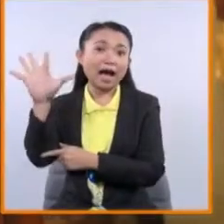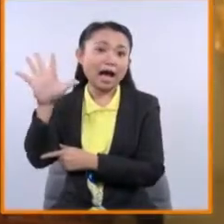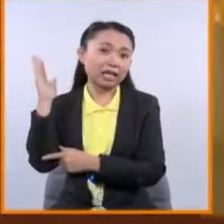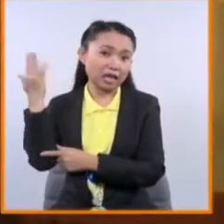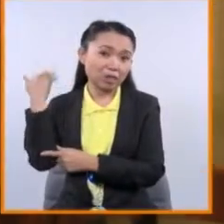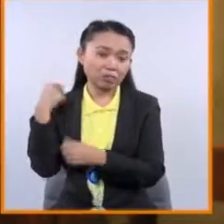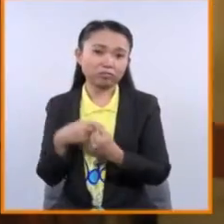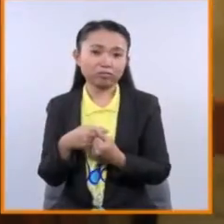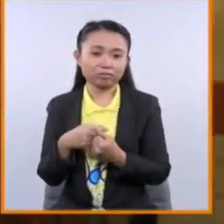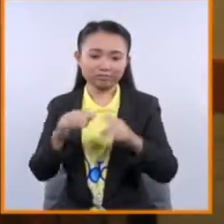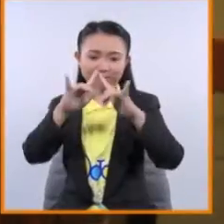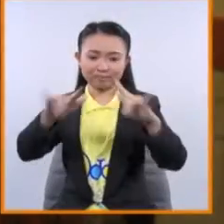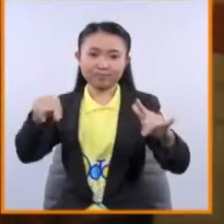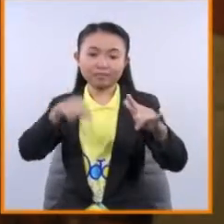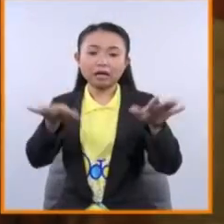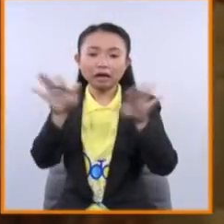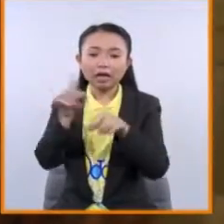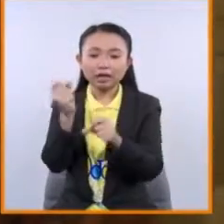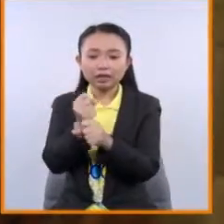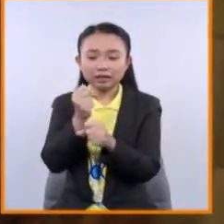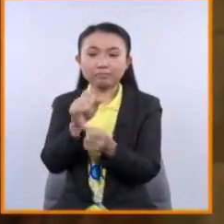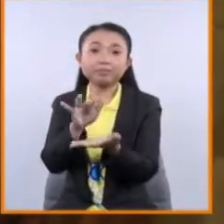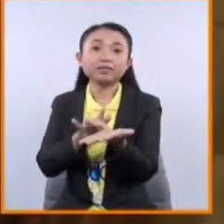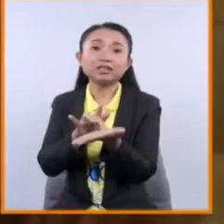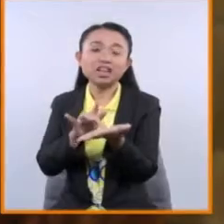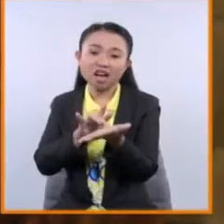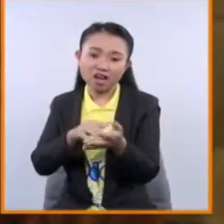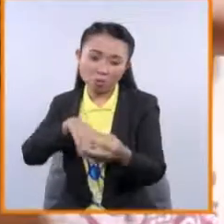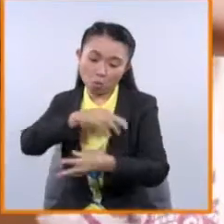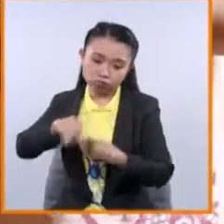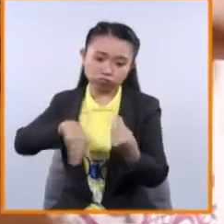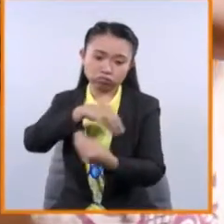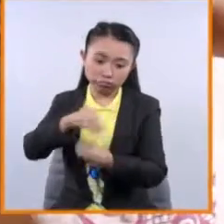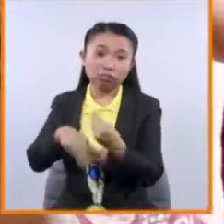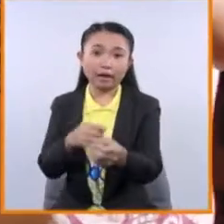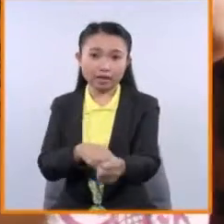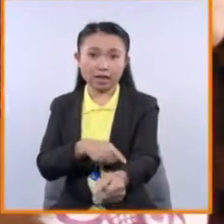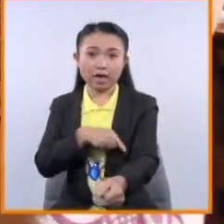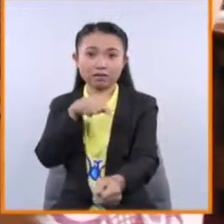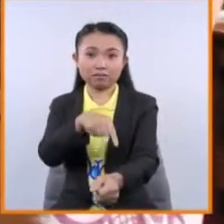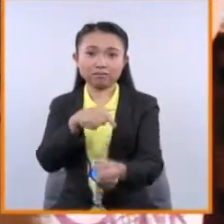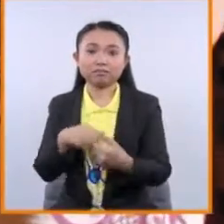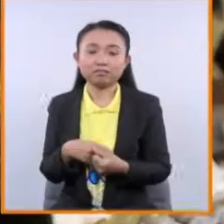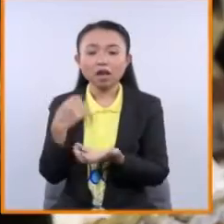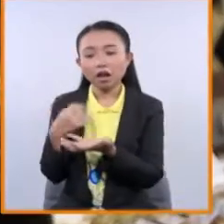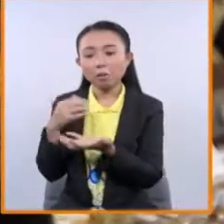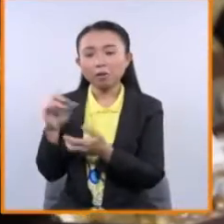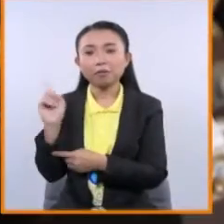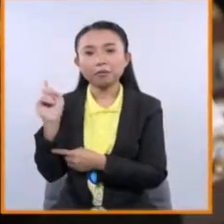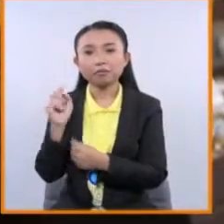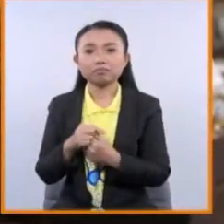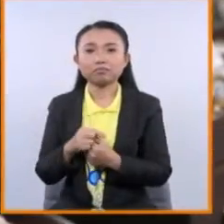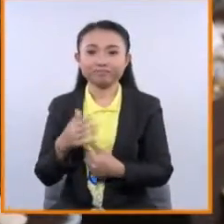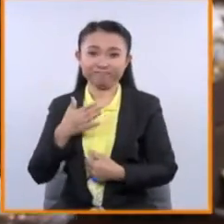ถานที่แห่งนี้เป็นสถานที่ปรุงยาแผนโบราณมากว่า4ชั่วอายุคนคุณเอภาชนียานุไทยเล่าว่าจากการที่